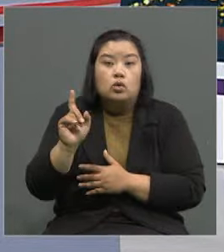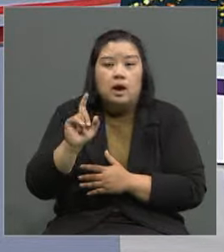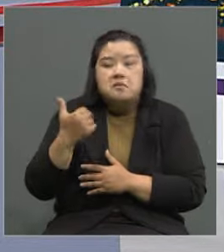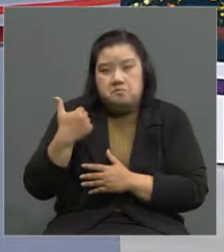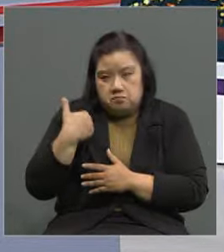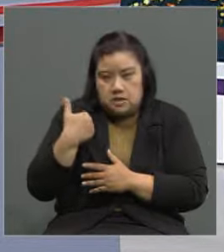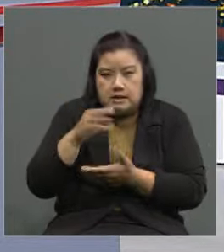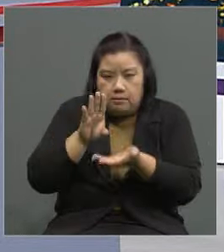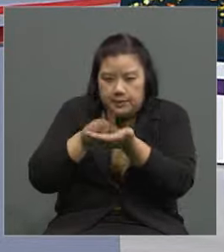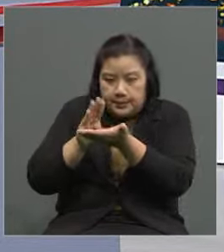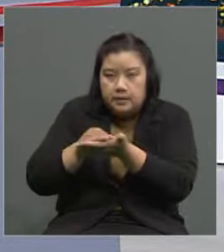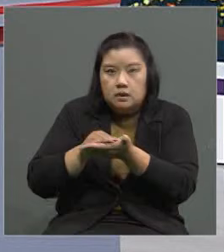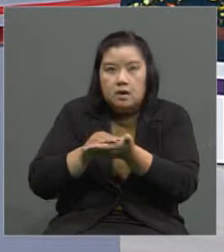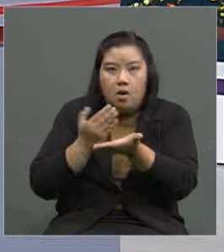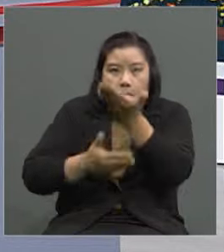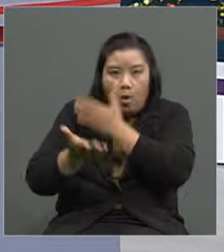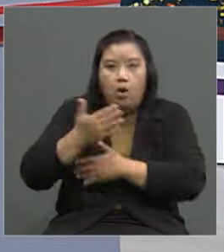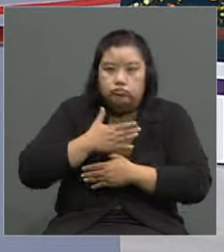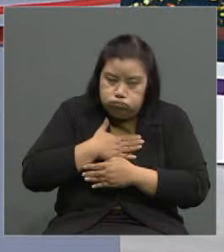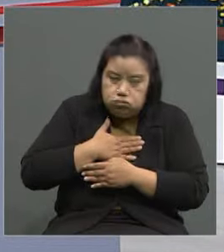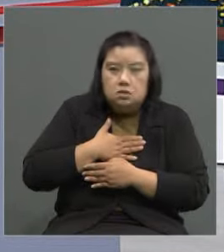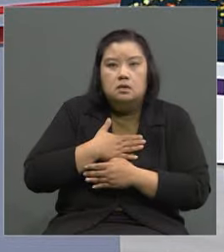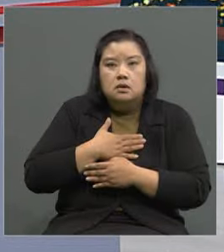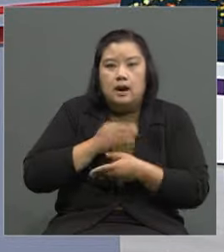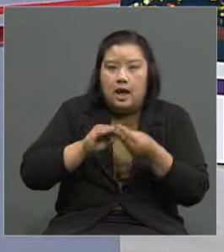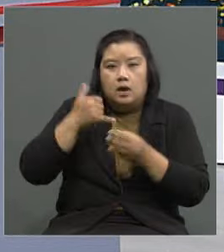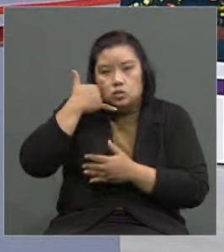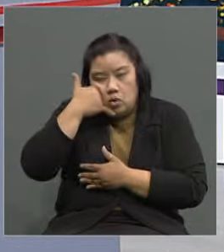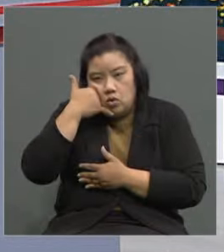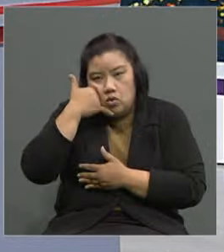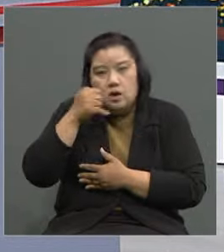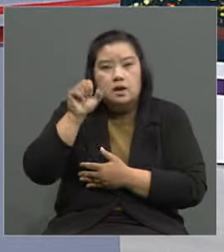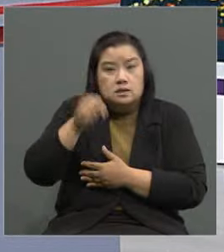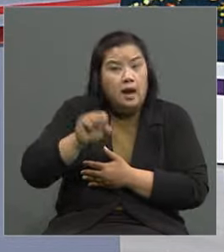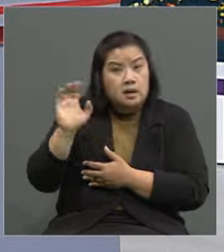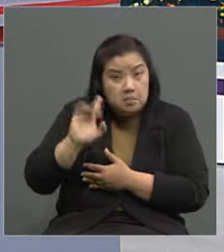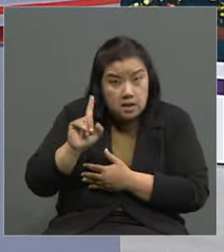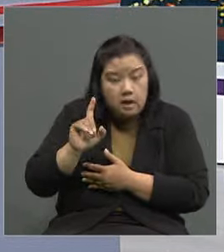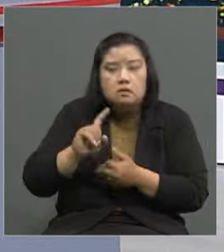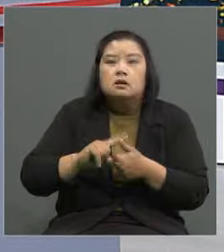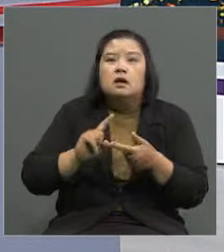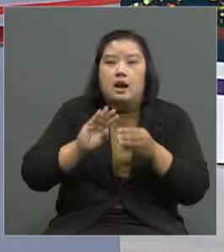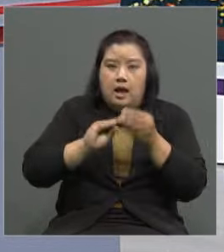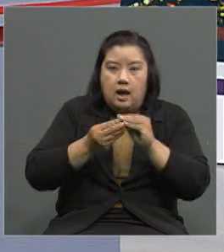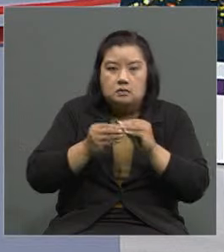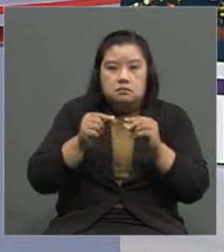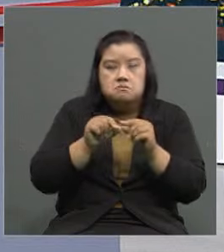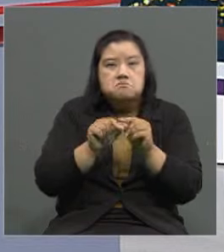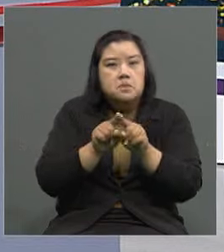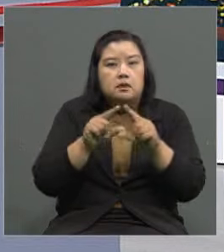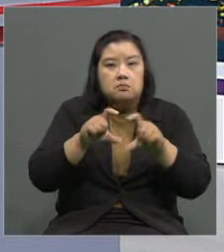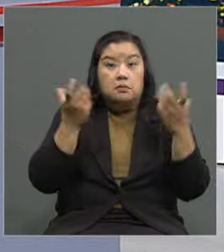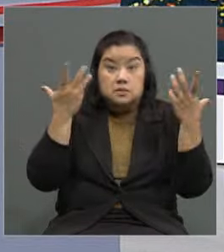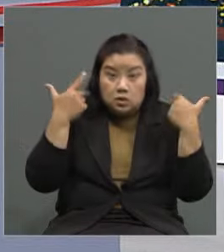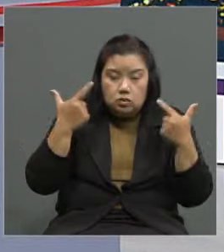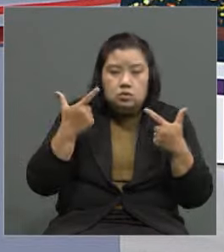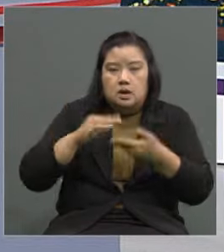ข้อมูลเชิงลึกมีข้อมูลส่วนบุคคลของเราทักมาคุณหมายเลขอันนี้อันนี้อันนี้ใช่มั้ยอย่างเงี้ยรู้เลขบัตรประจำตัวประชาชนรู้หมายเลขบัญชี